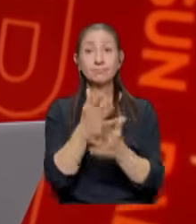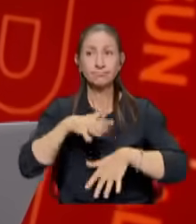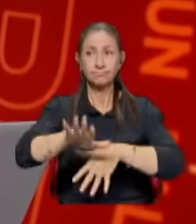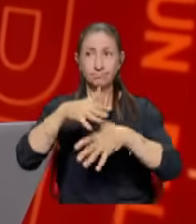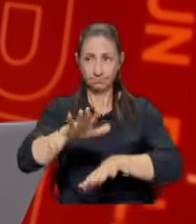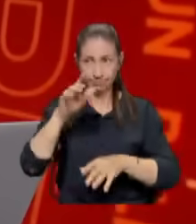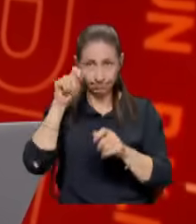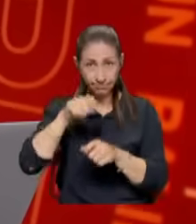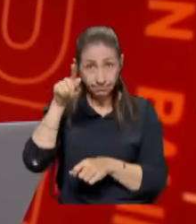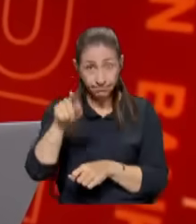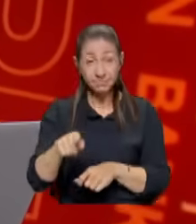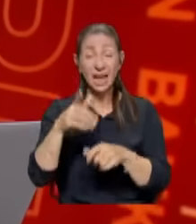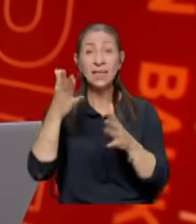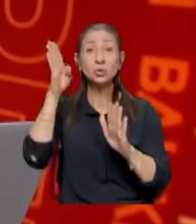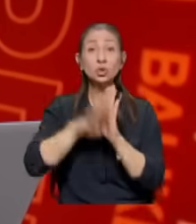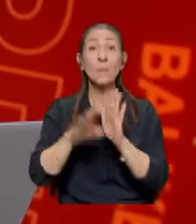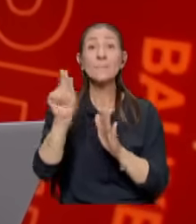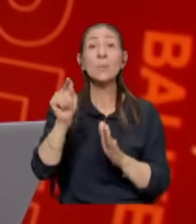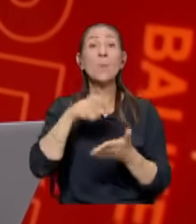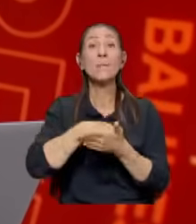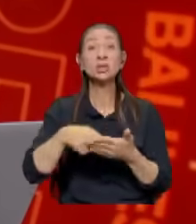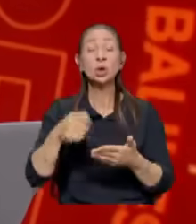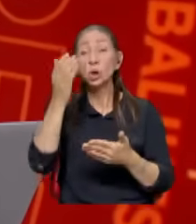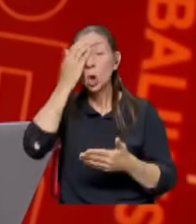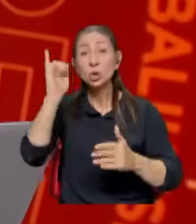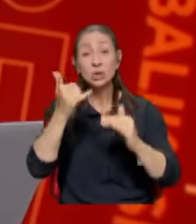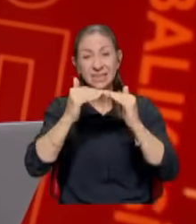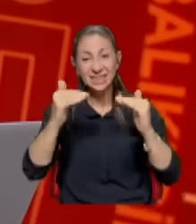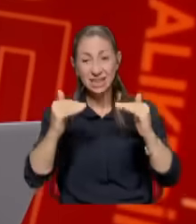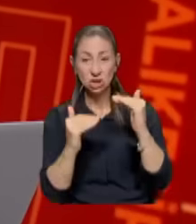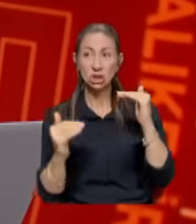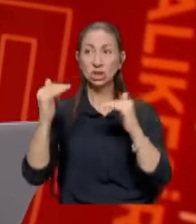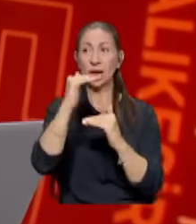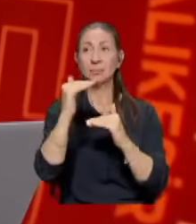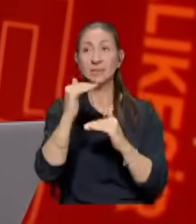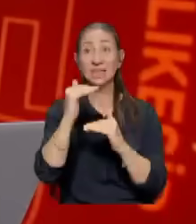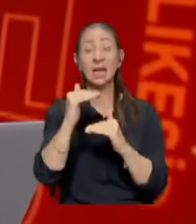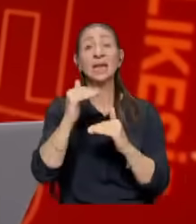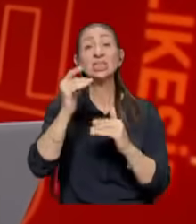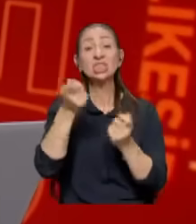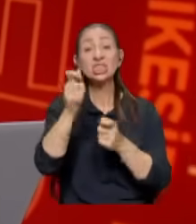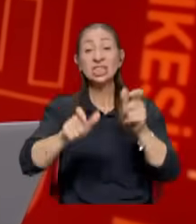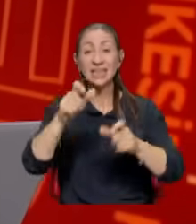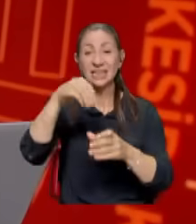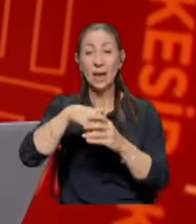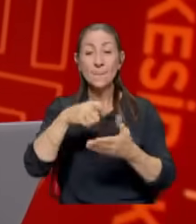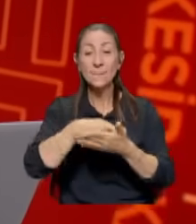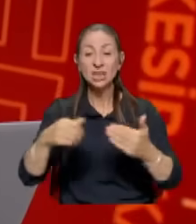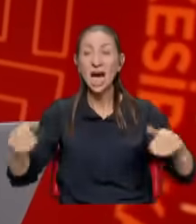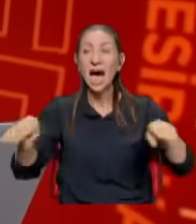protesto için eylemdeydi. En düşük memur maaşının yoksulluk sınırına çıkartılmasını, çalışanlar arasındaki